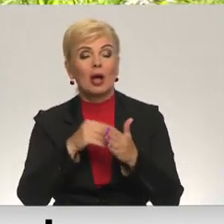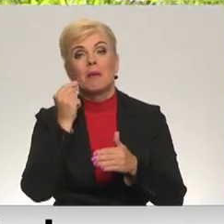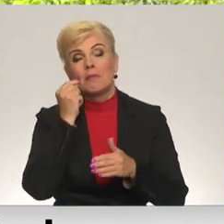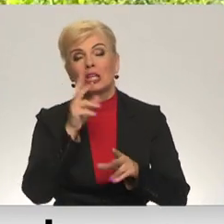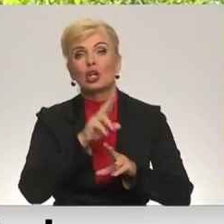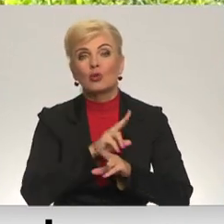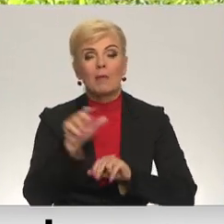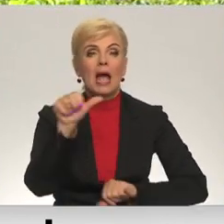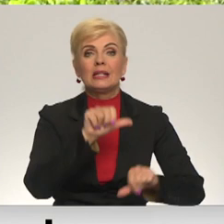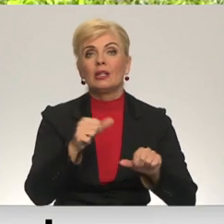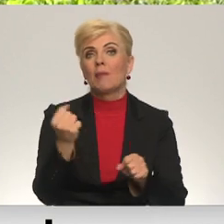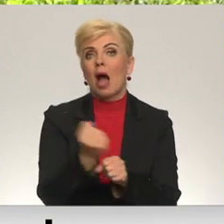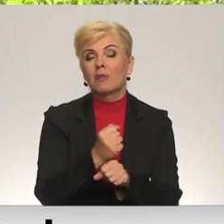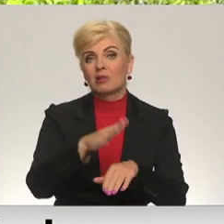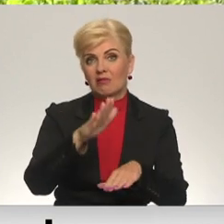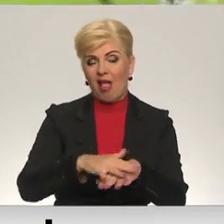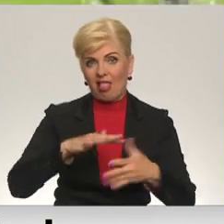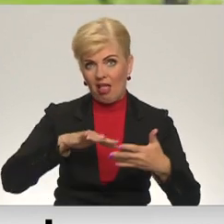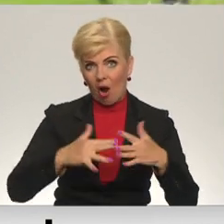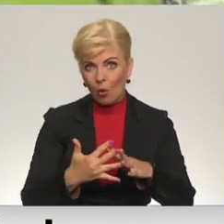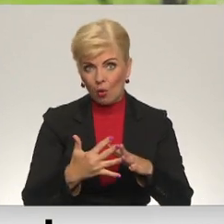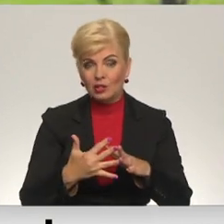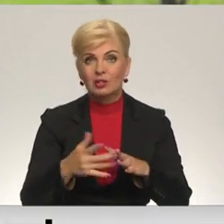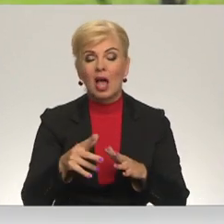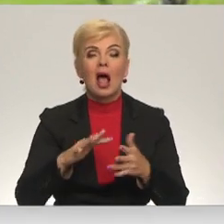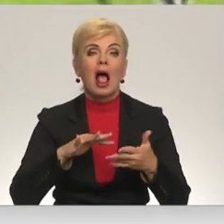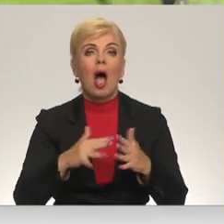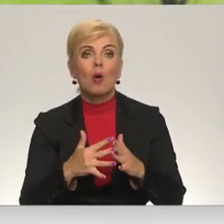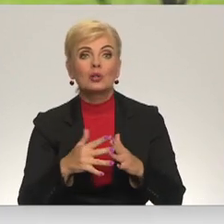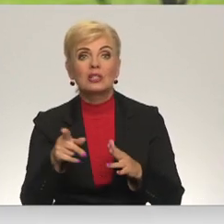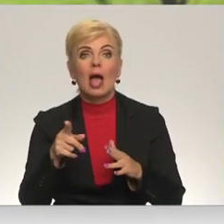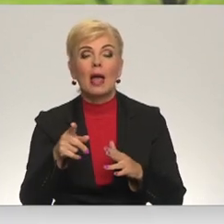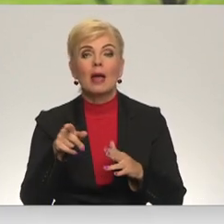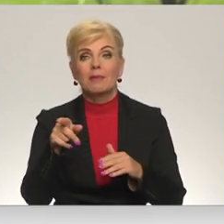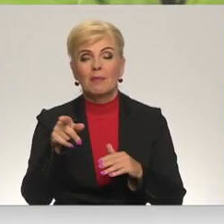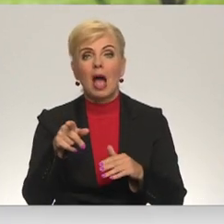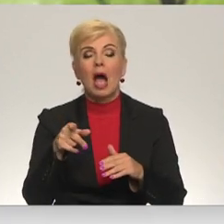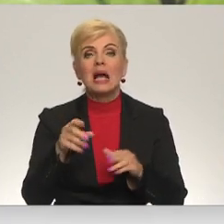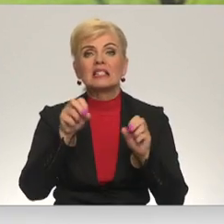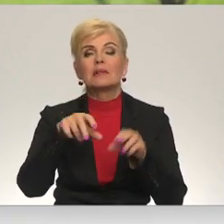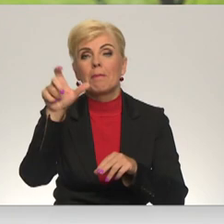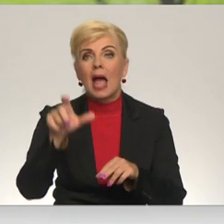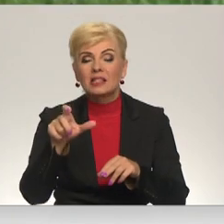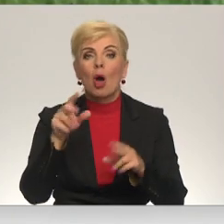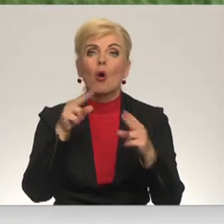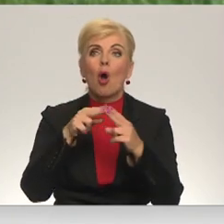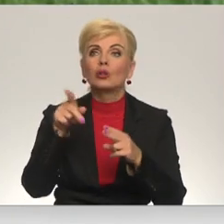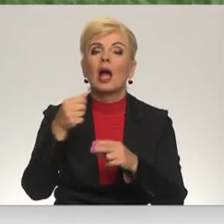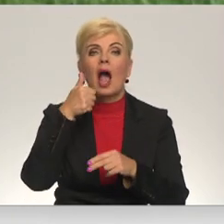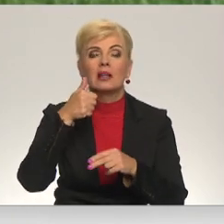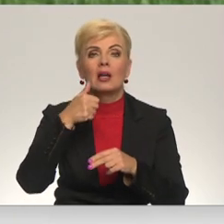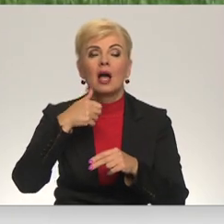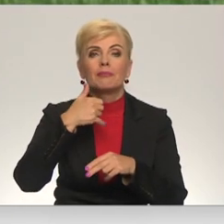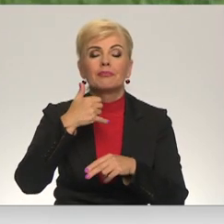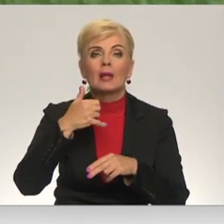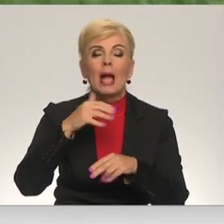bojā ķīmiski apstrādāto lauku dēļ. Ar agronomiem es cenšos kontaktēt, lai es zinu, kad ir miglots, lai es zinu, kad es